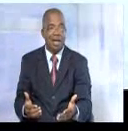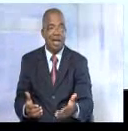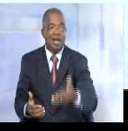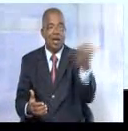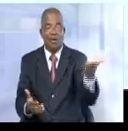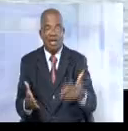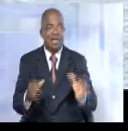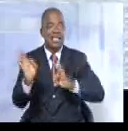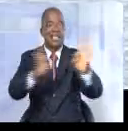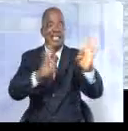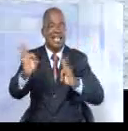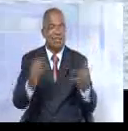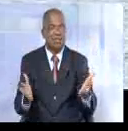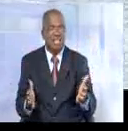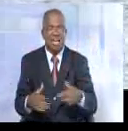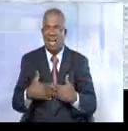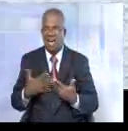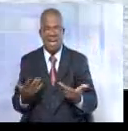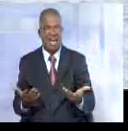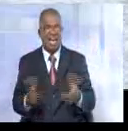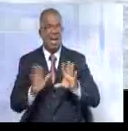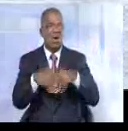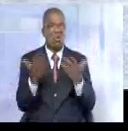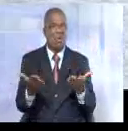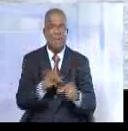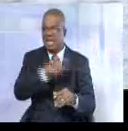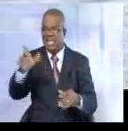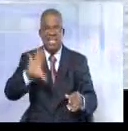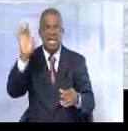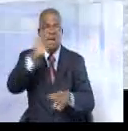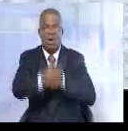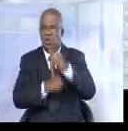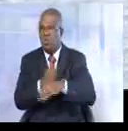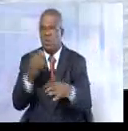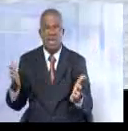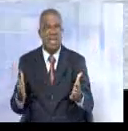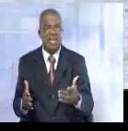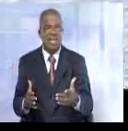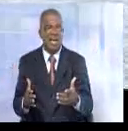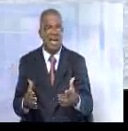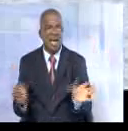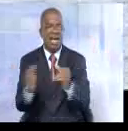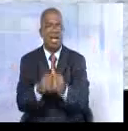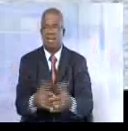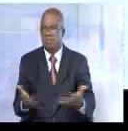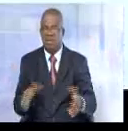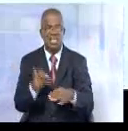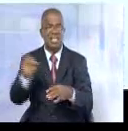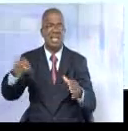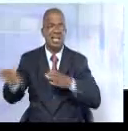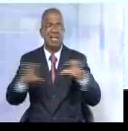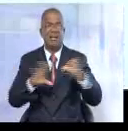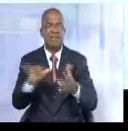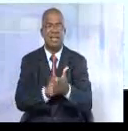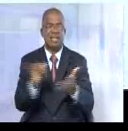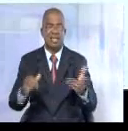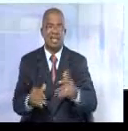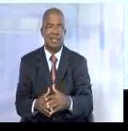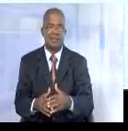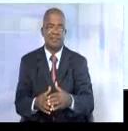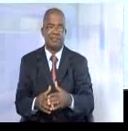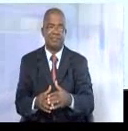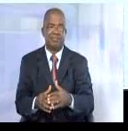petit mettre en mélange. Cette aventure a commencé il y a 8 ans en Puto, le quartier où il résidait avec ses parents. Il voyait mes amis rentrer dans l'eau, c'est décidé